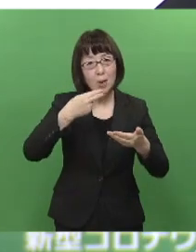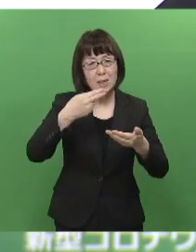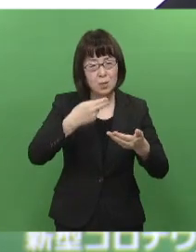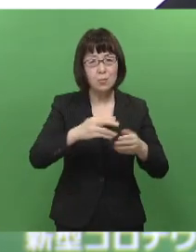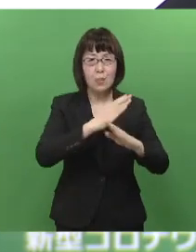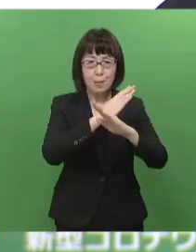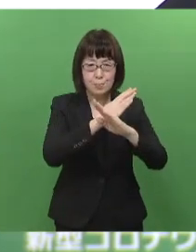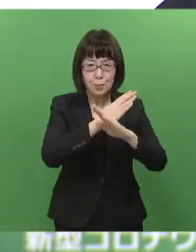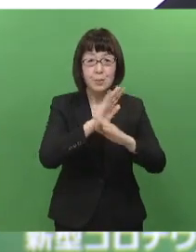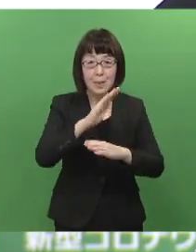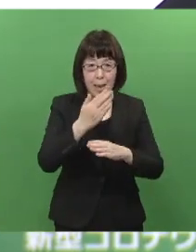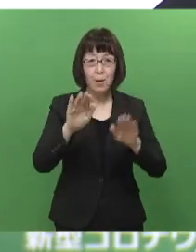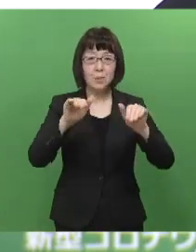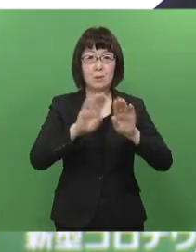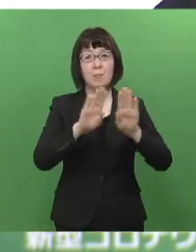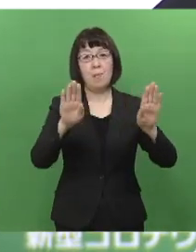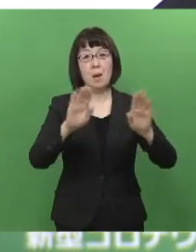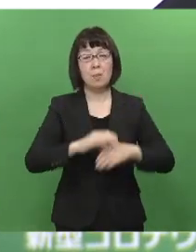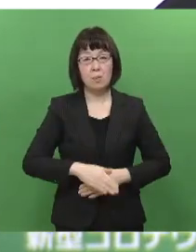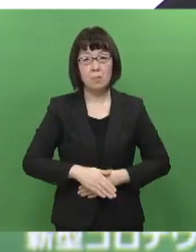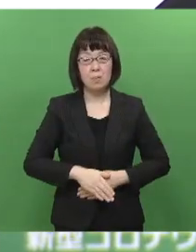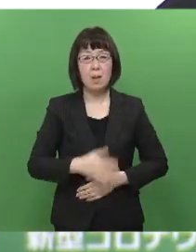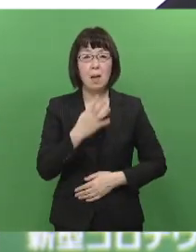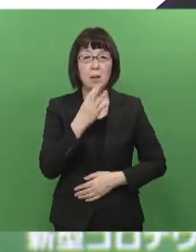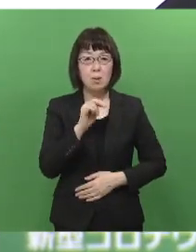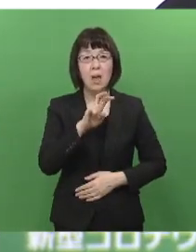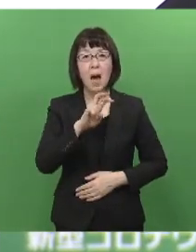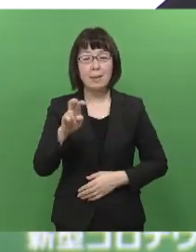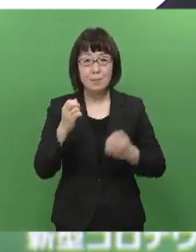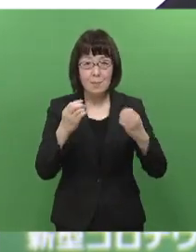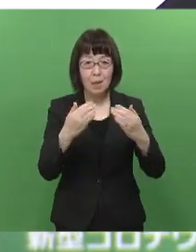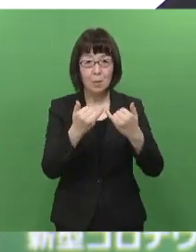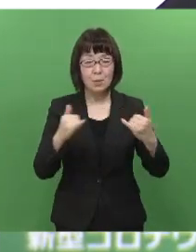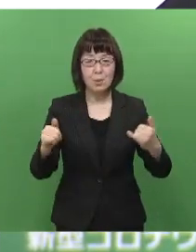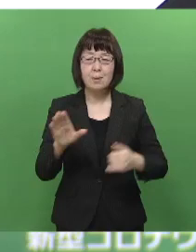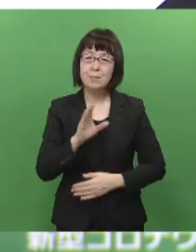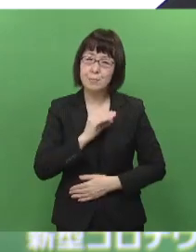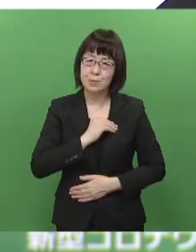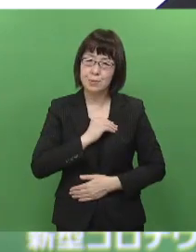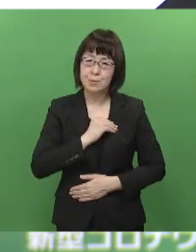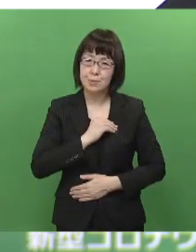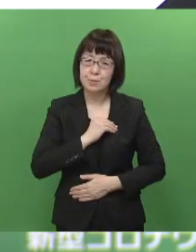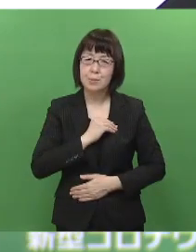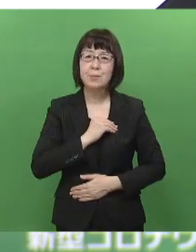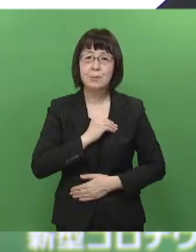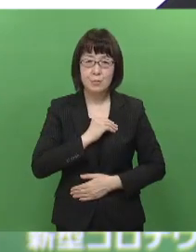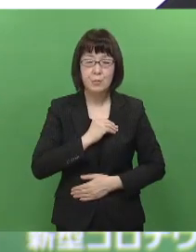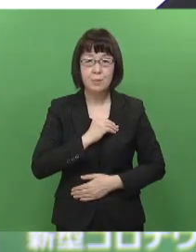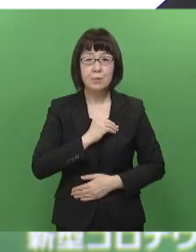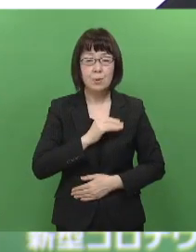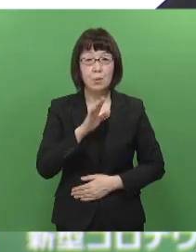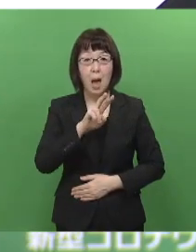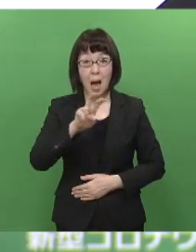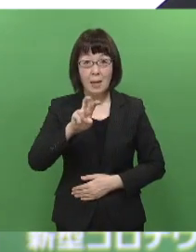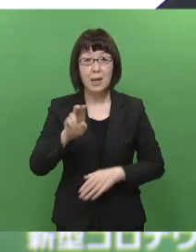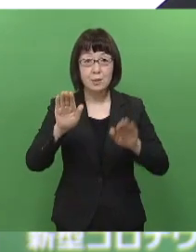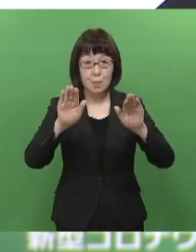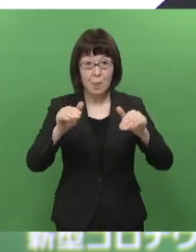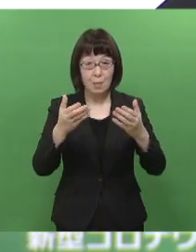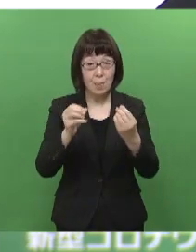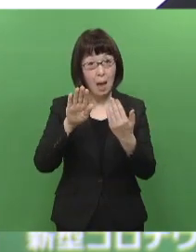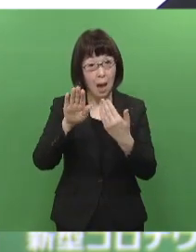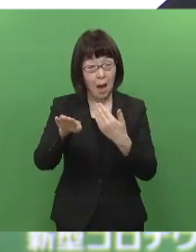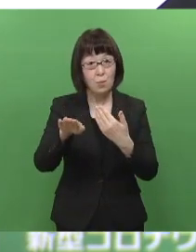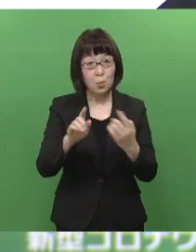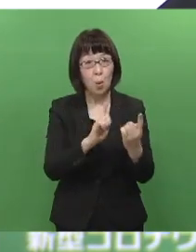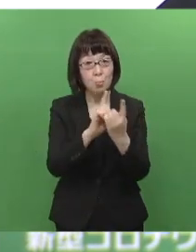が、新成人には落胆の声もあると思いますが、そういった、式典の後の会食などの、